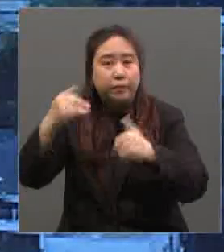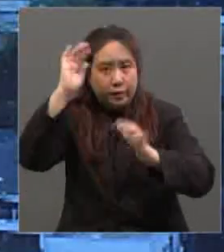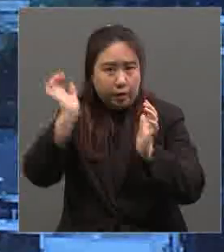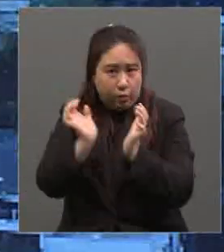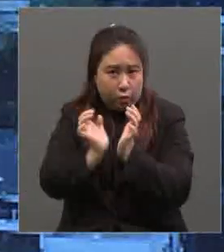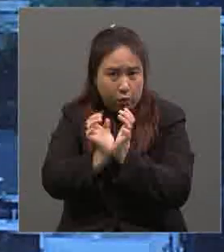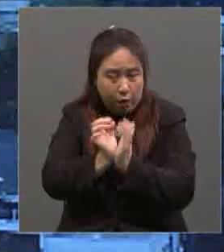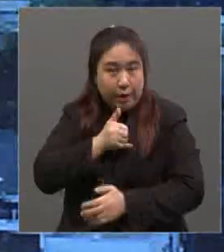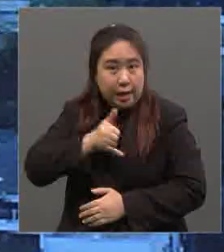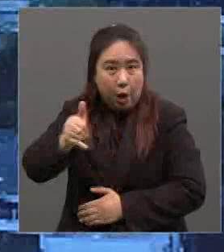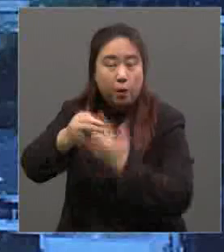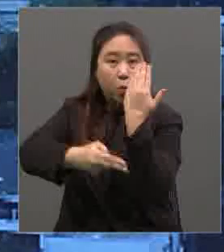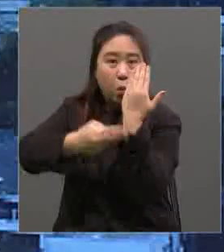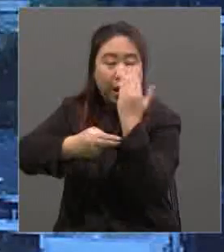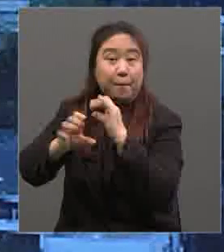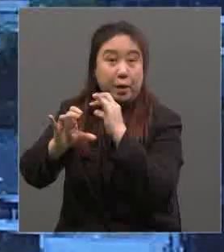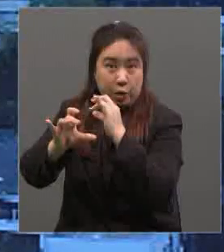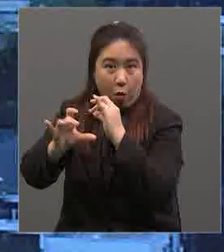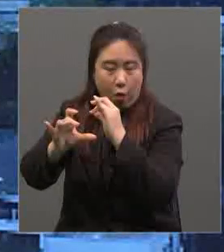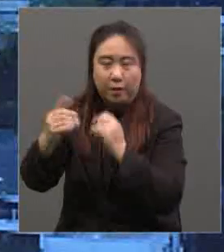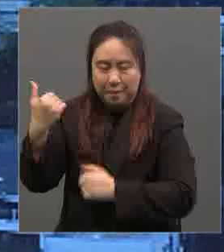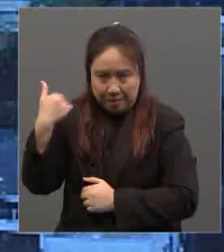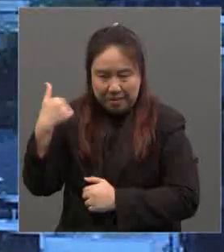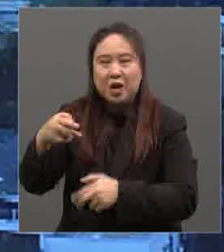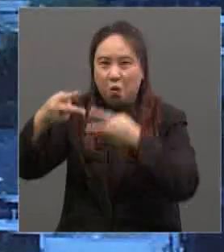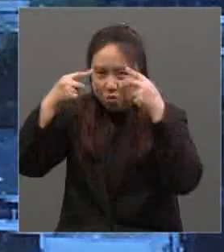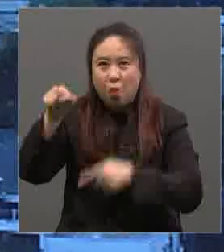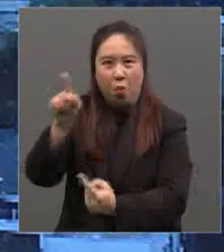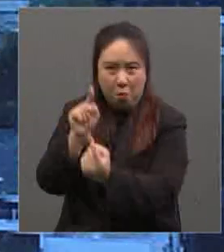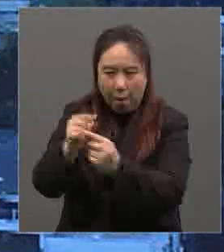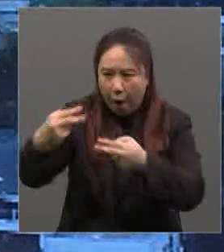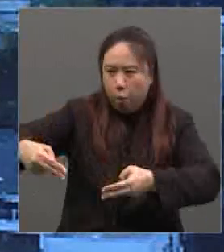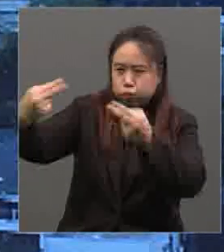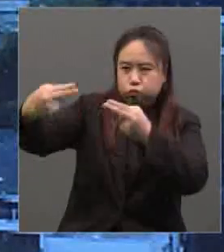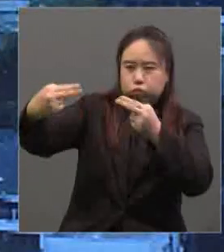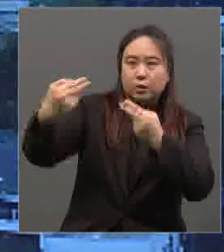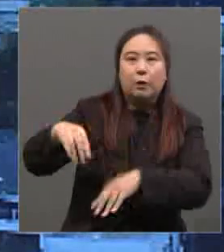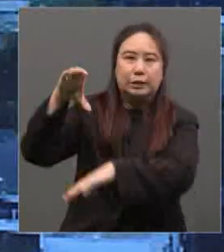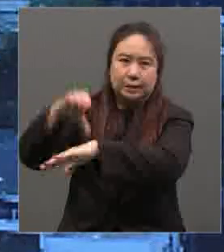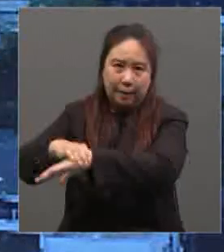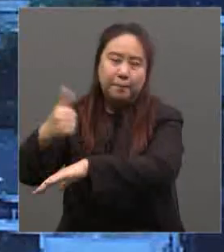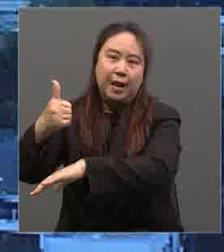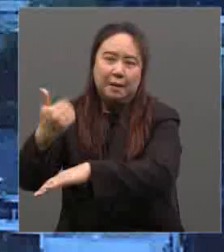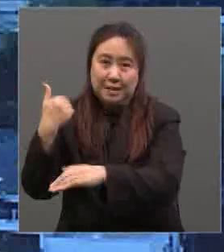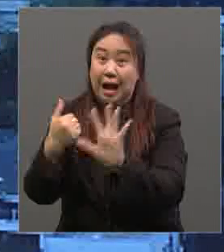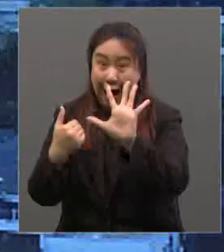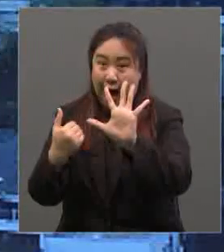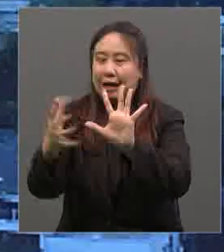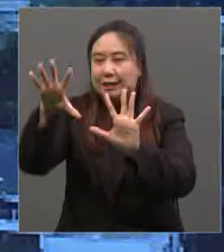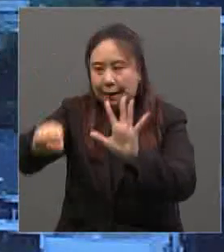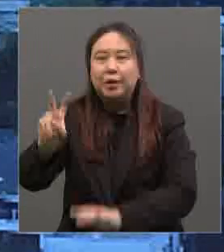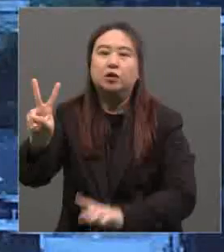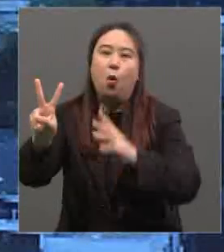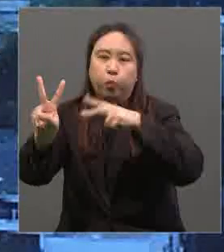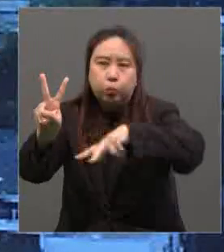เข้าไปปิดล้อมโรงแรมในพื้นที่จังหวัดระยองค่ะมีการยิงปะทะคนร้ายค่ะจนถูกจับกุมได้ 2ใน 5คนซึ่งก็มีการ